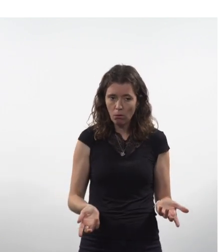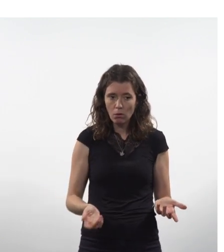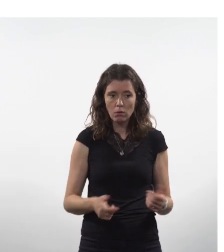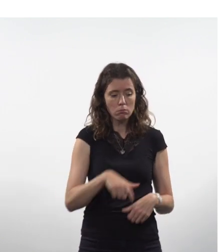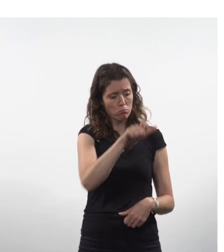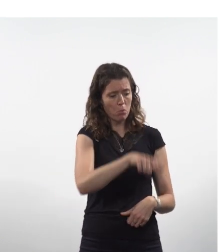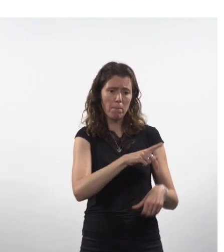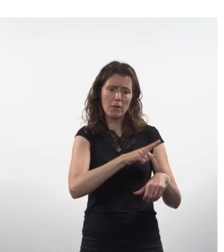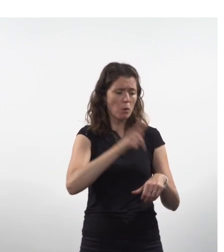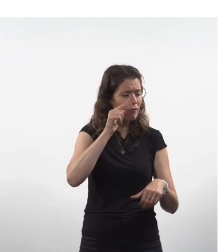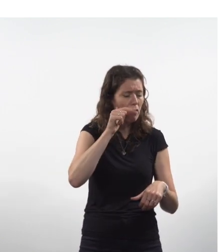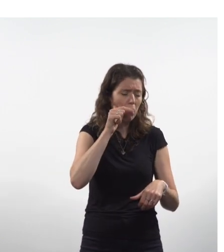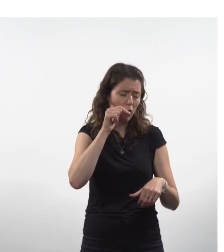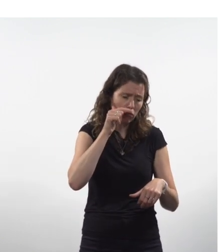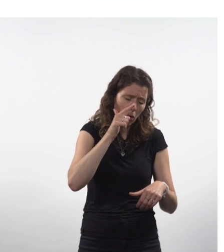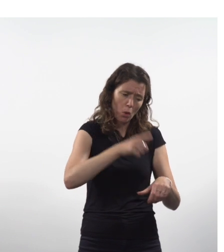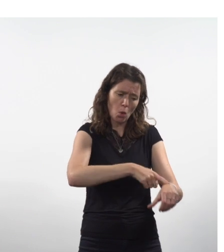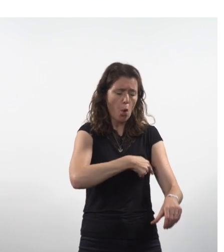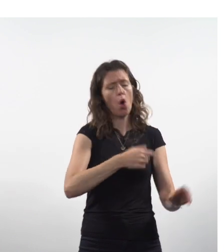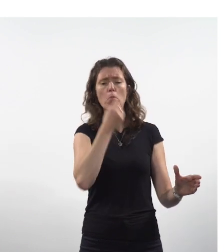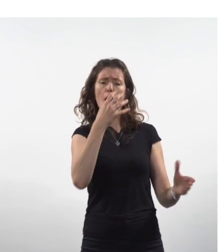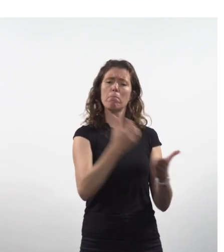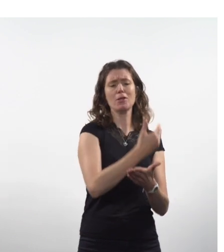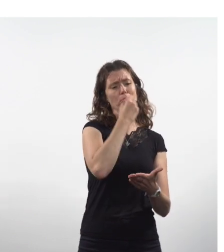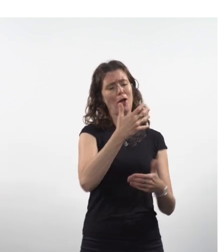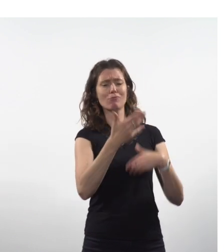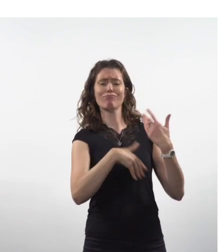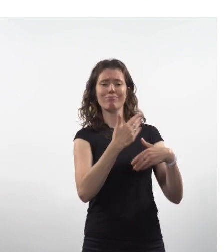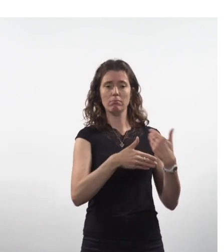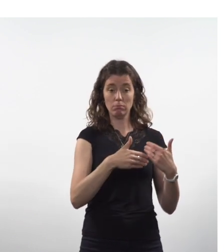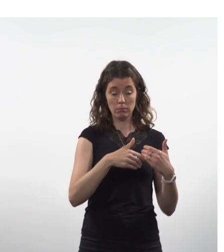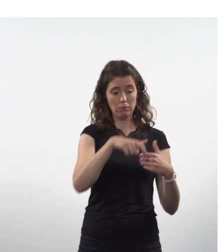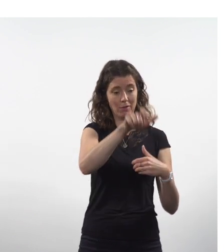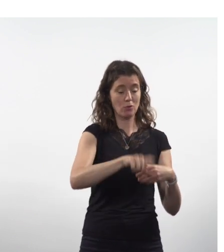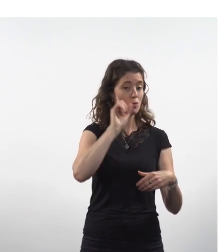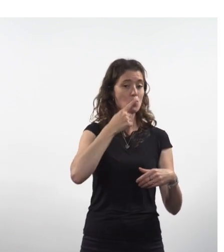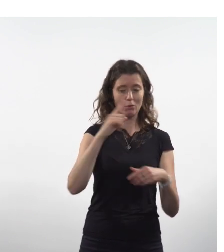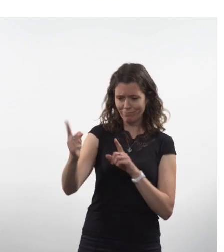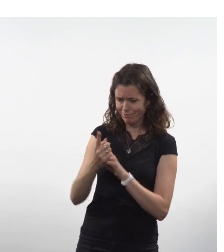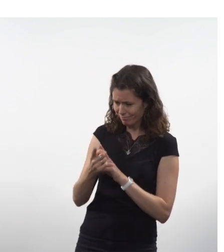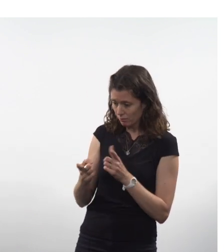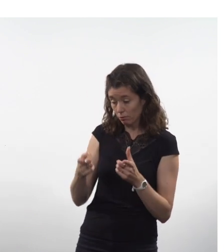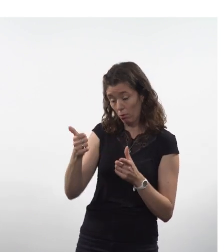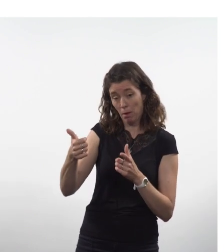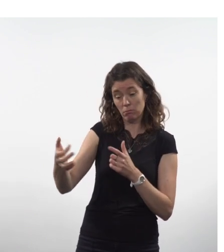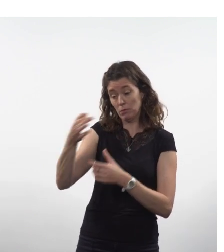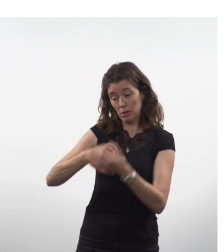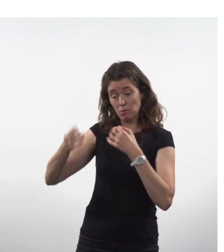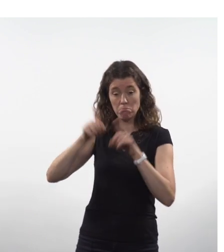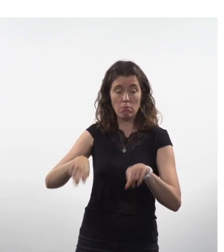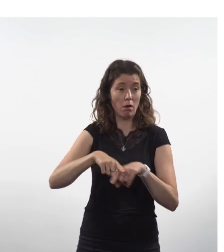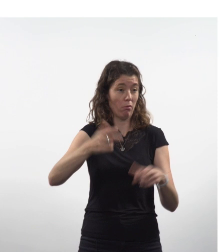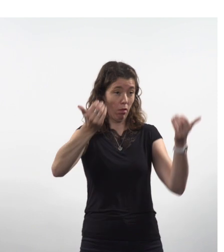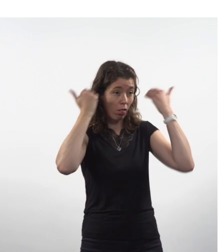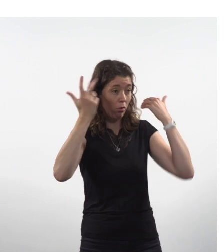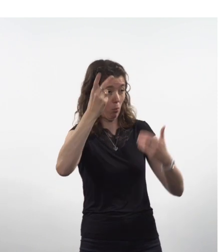patient et beaucoup d'efforts, je considère que tout s'est bien passé. Quand on discute avec les sourds, après, ils disent, mais c'est toujours la même chose, je comprends rien, on